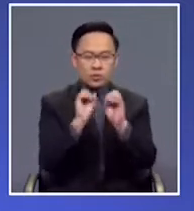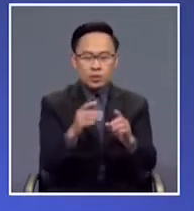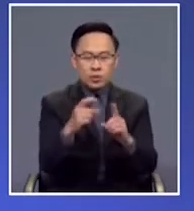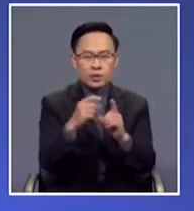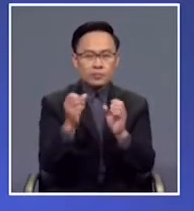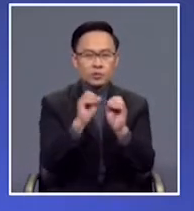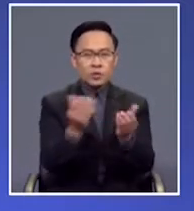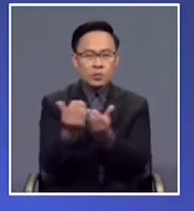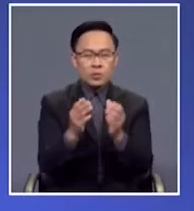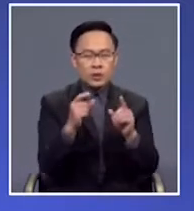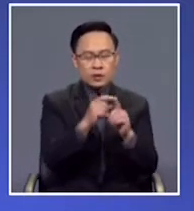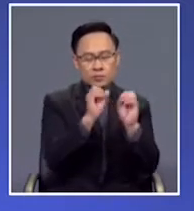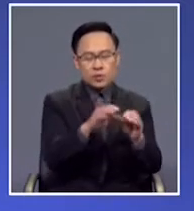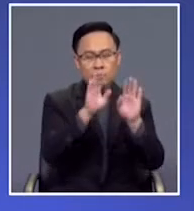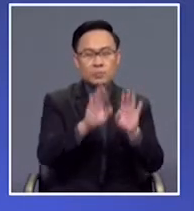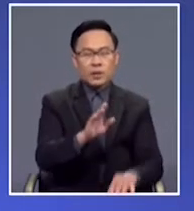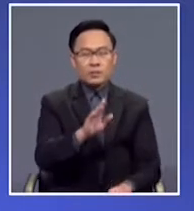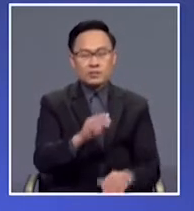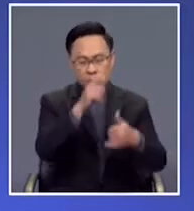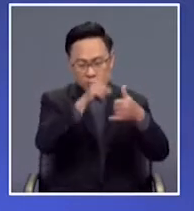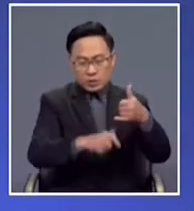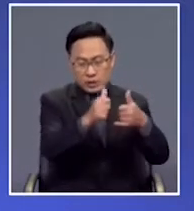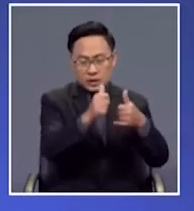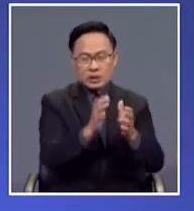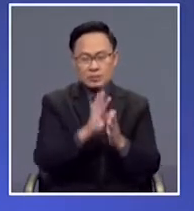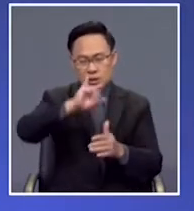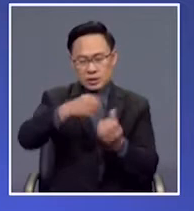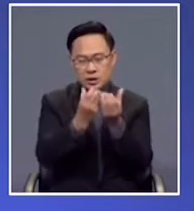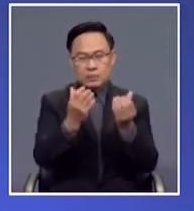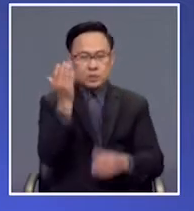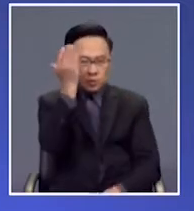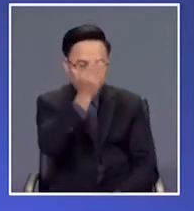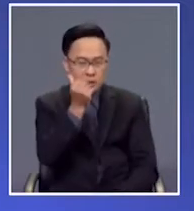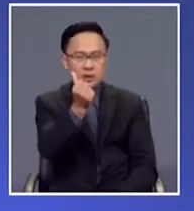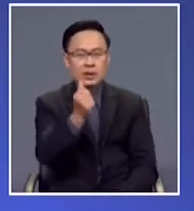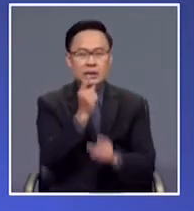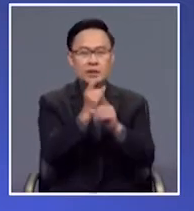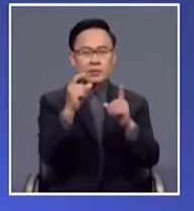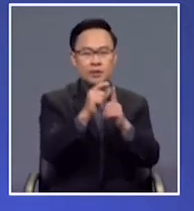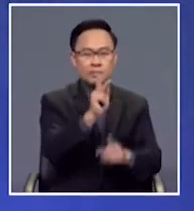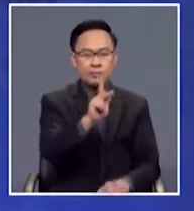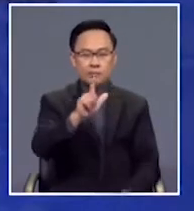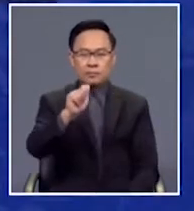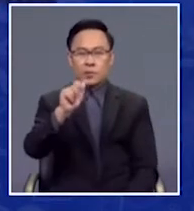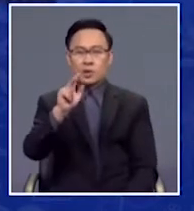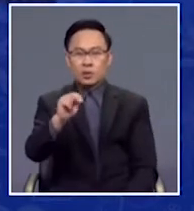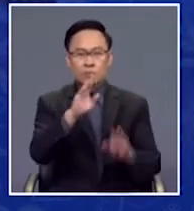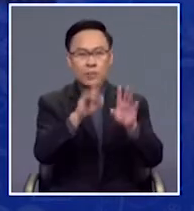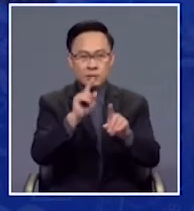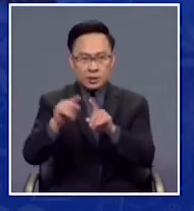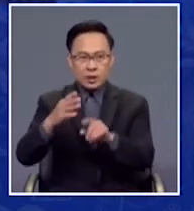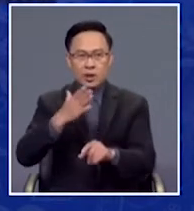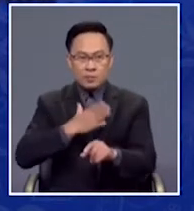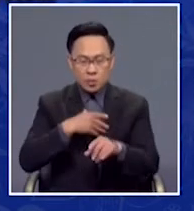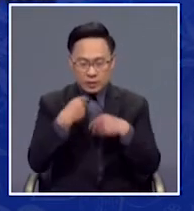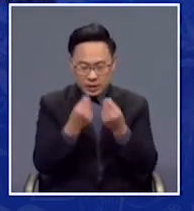หลานให้เป็นคนดีมีศีลธรรมและจริยวัตรอันงดงามผ่านบทกลอนมากมายผมได้เคยมอบ